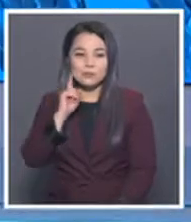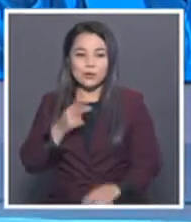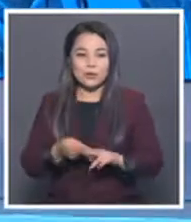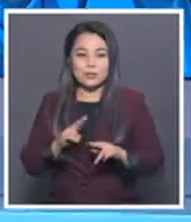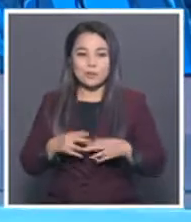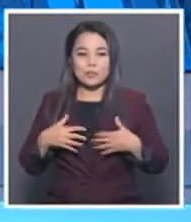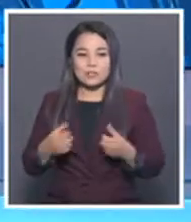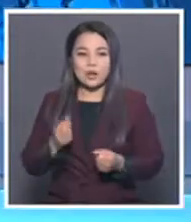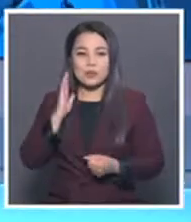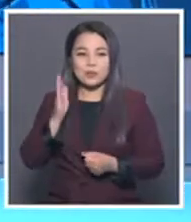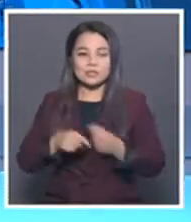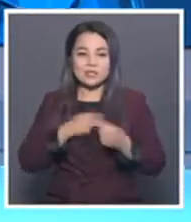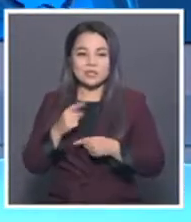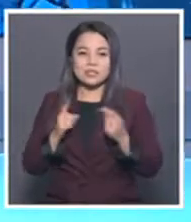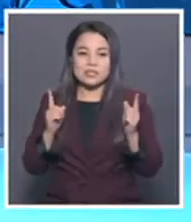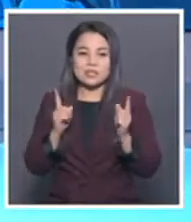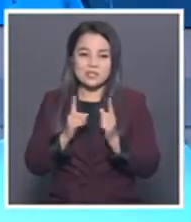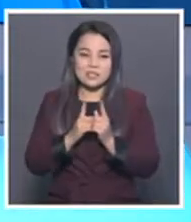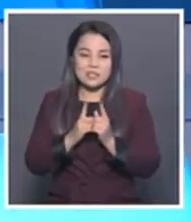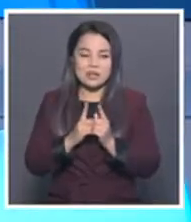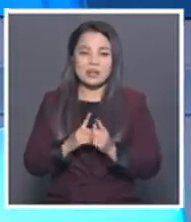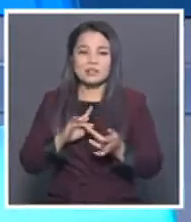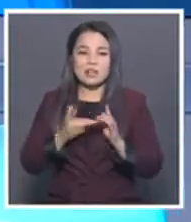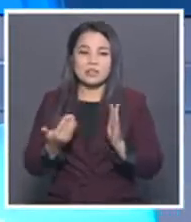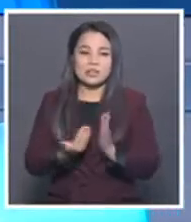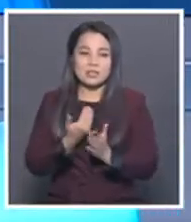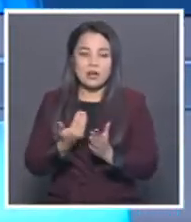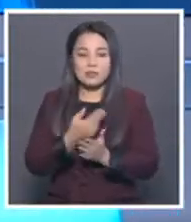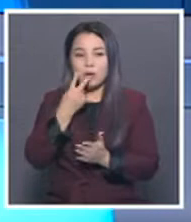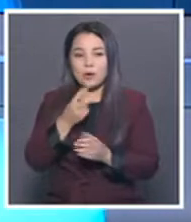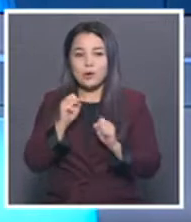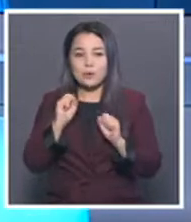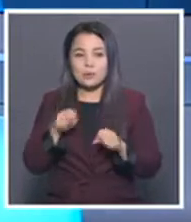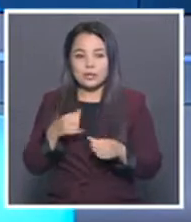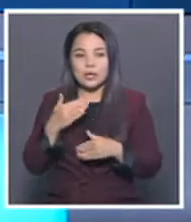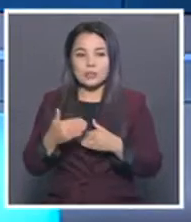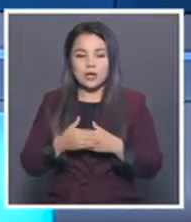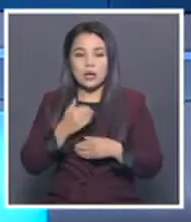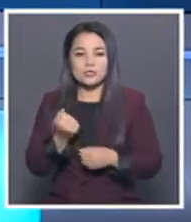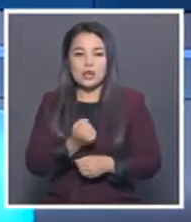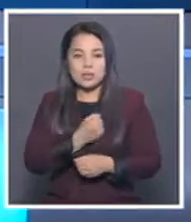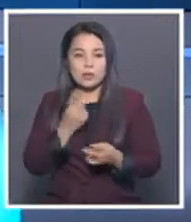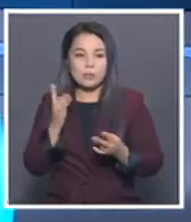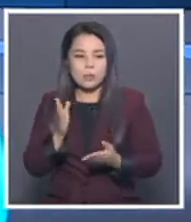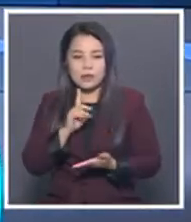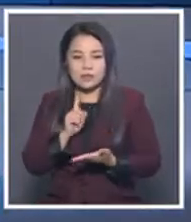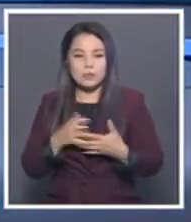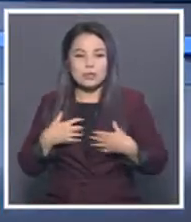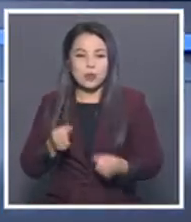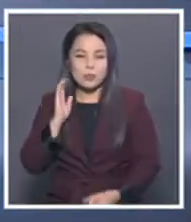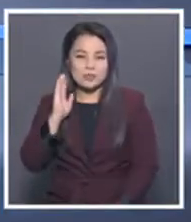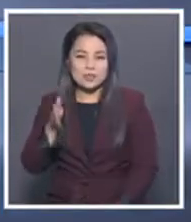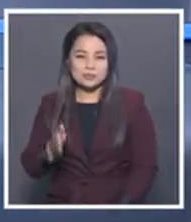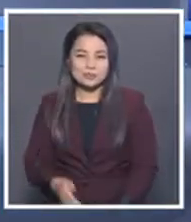Бүгінгі айтарымыз осы. Бар ақпарат арнамыздың ғаламтордағы ресми сайтында. Жақындарымызға жанашыр болайық. Аман сау болыңыздар.